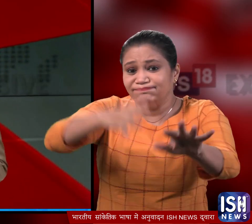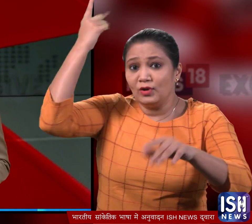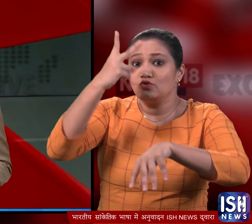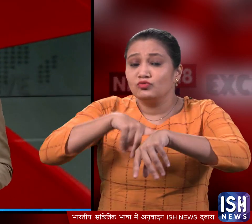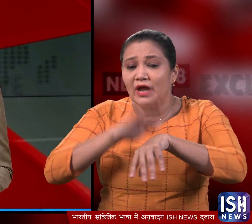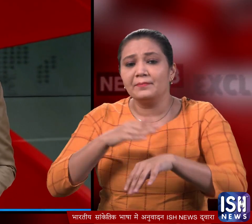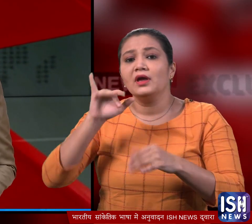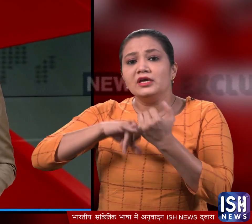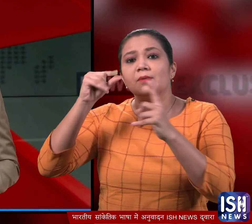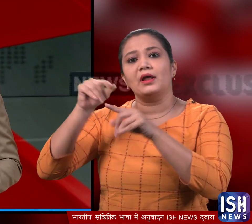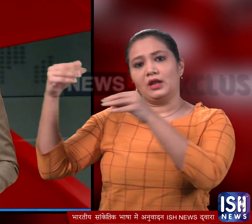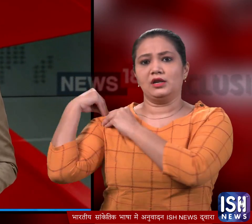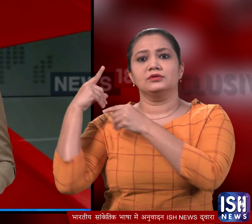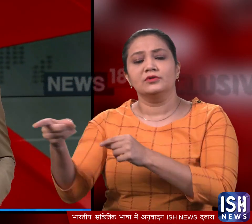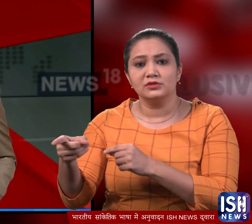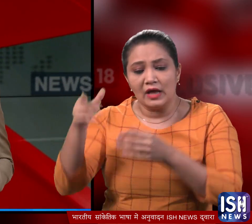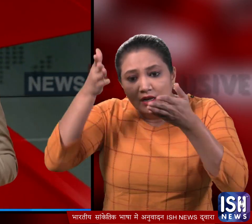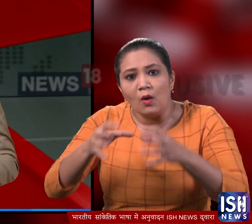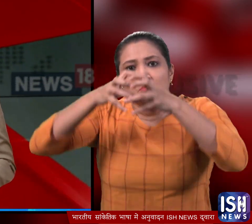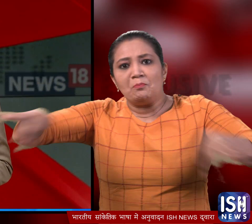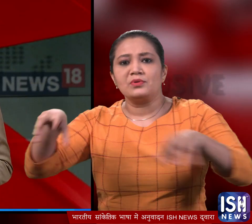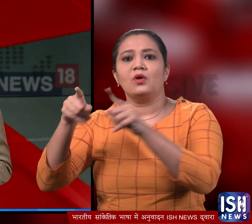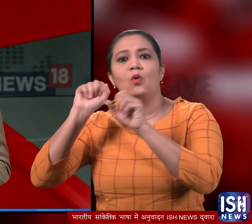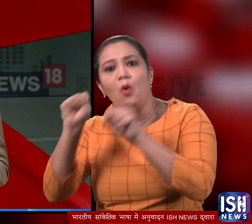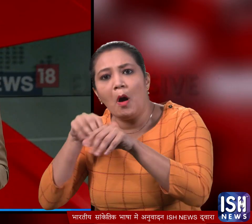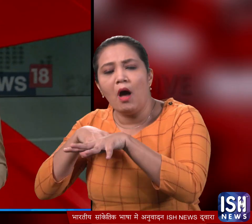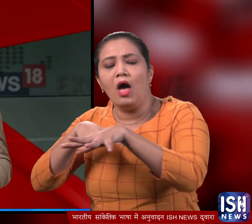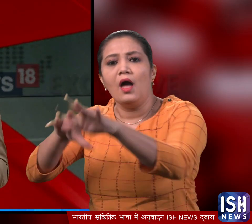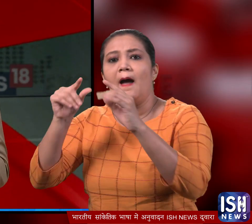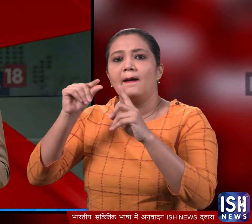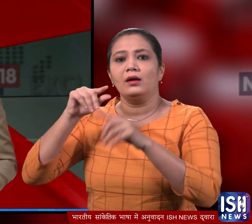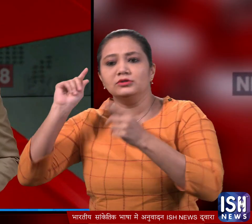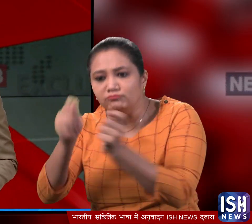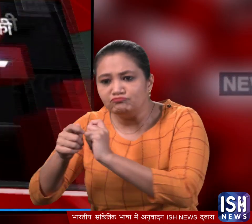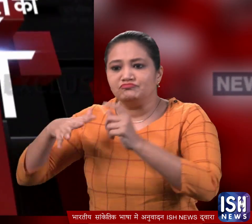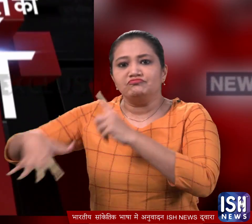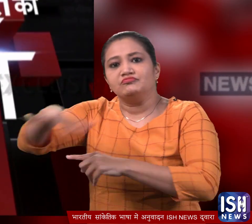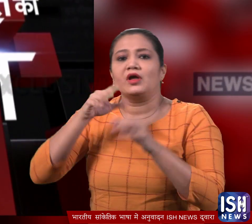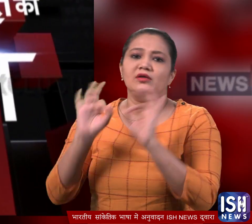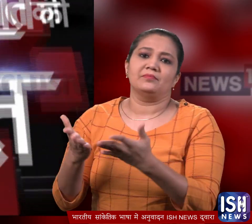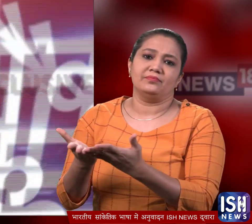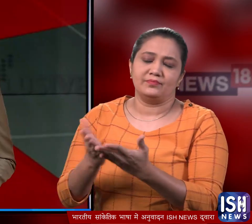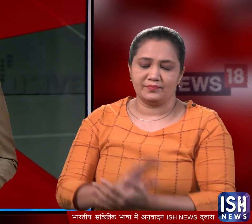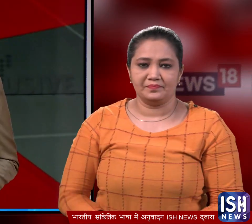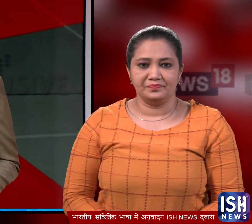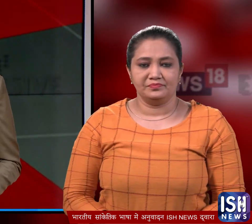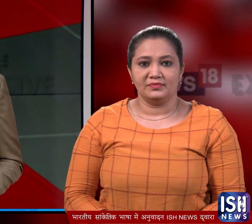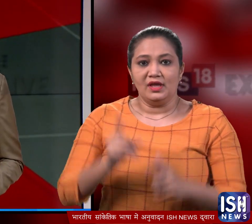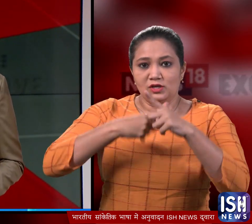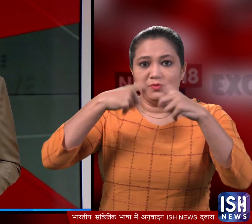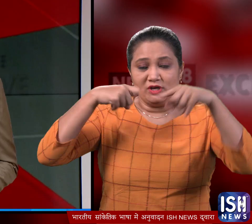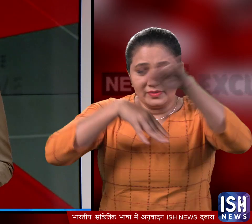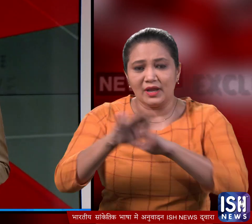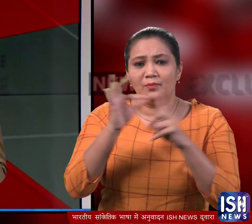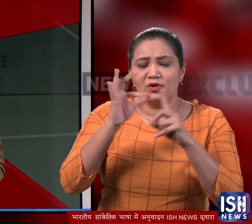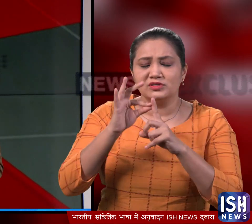रथ शिवपाल यादव ने तैयार करवाया था, जो इस बार अलग रास्ते से परिवर्तन रथ लेकर रवाना हो गए। जम्मू कश्मीर के पुंछ में पाकिस्तान